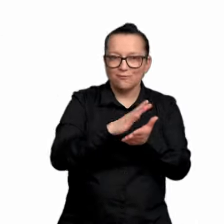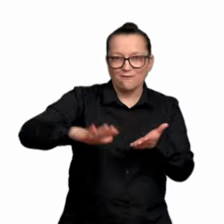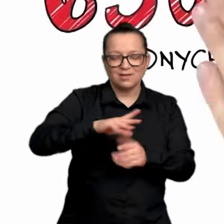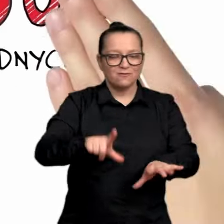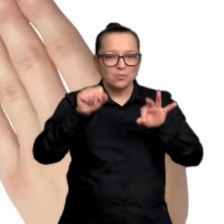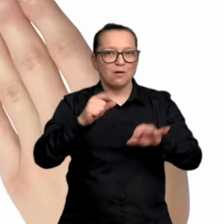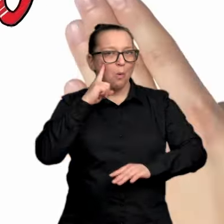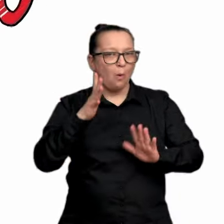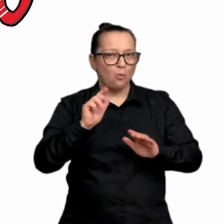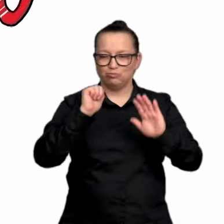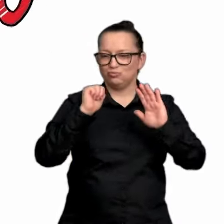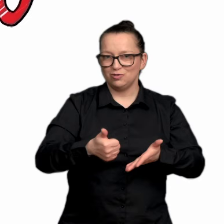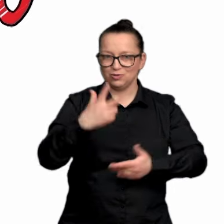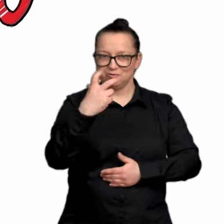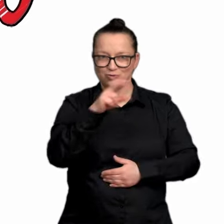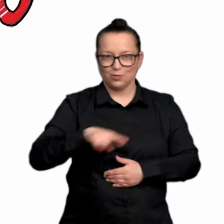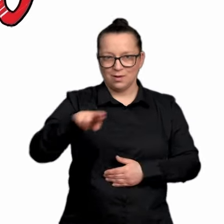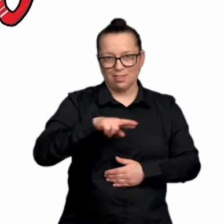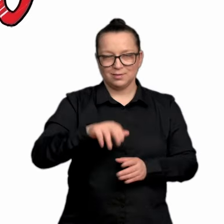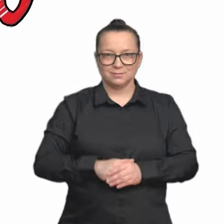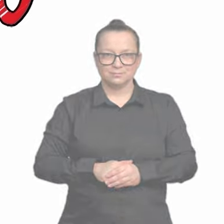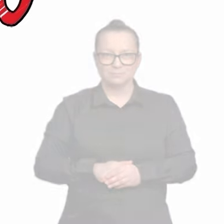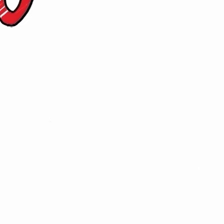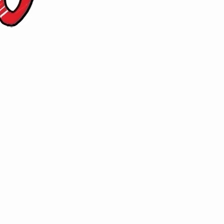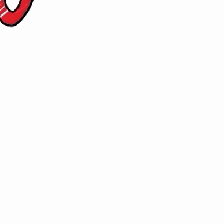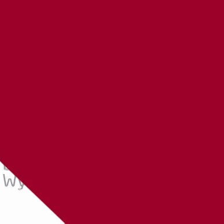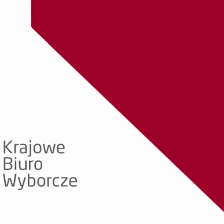powiatów jest wybieranych około 6300